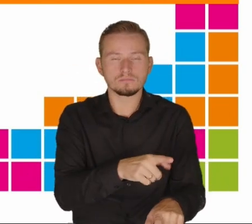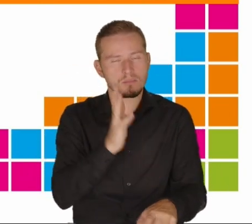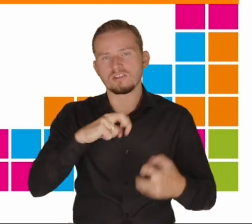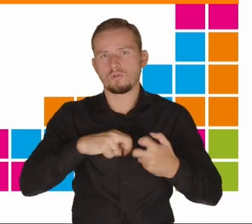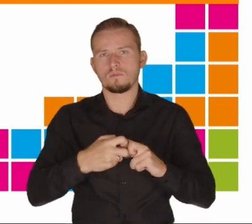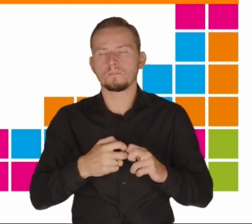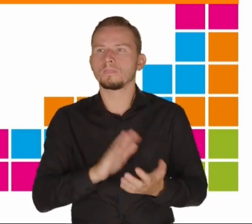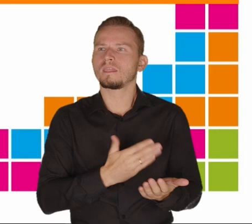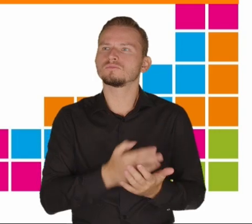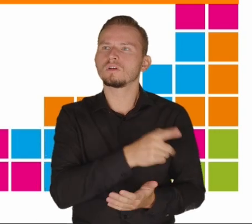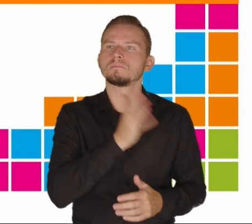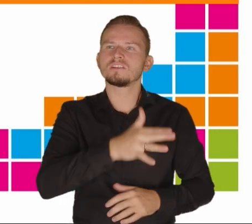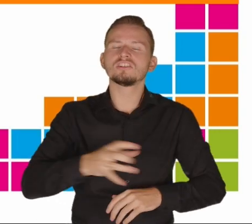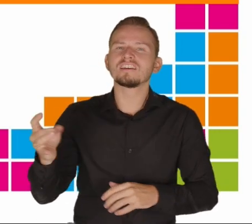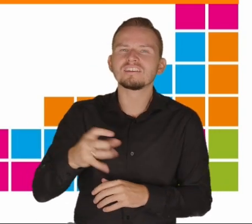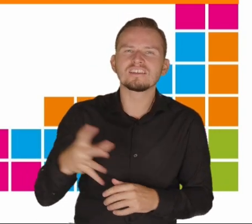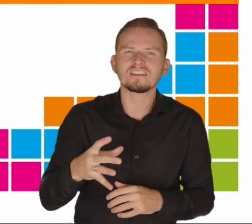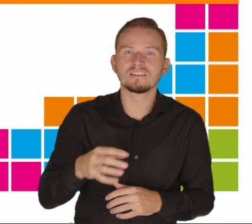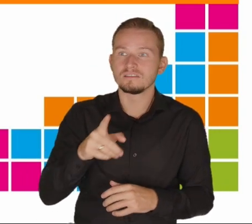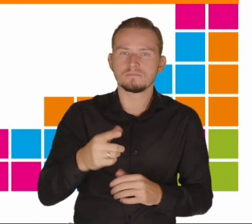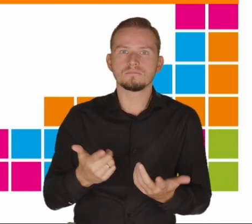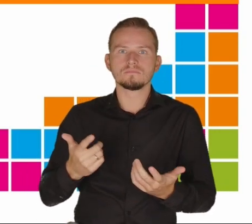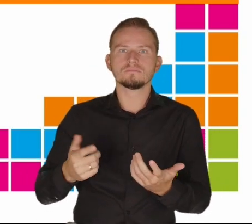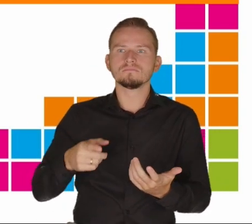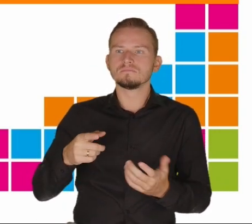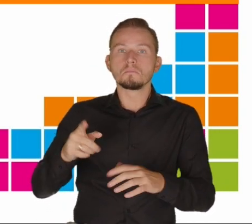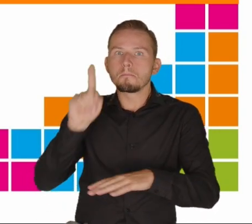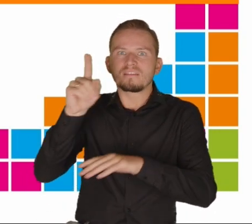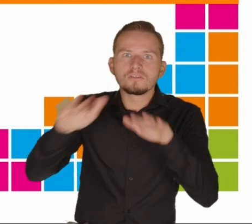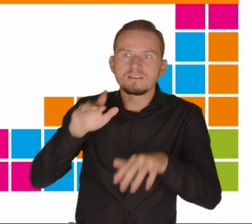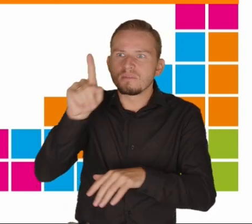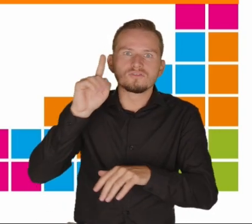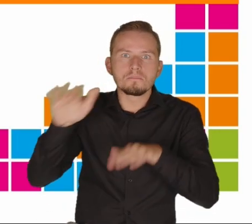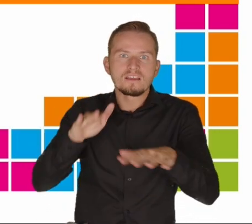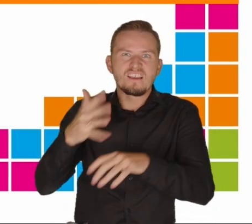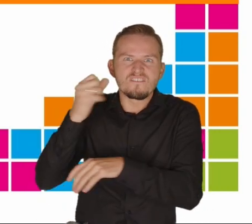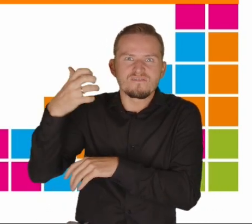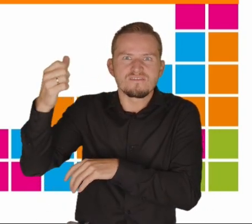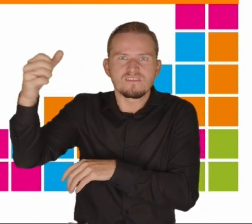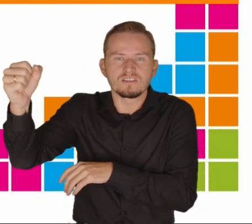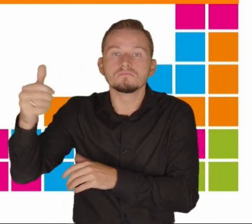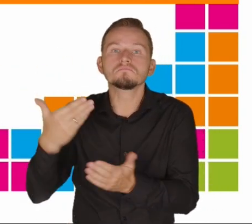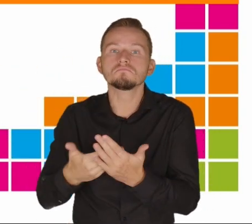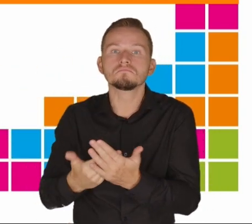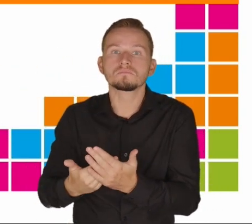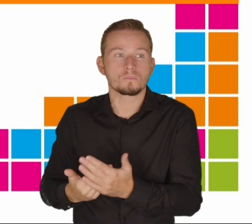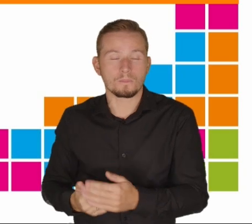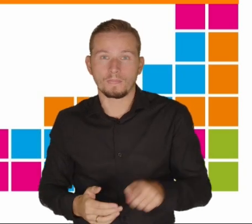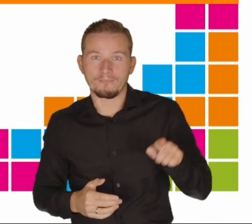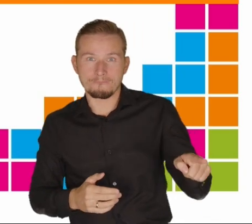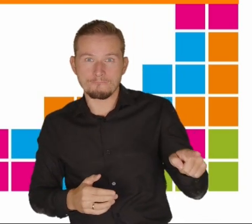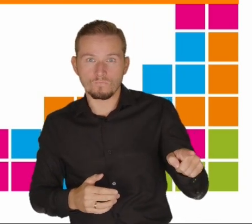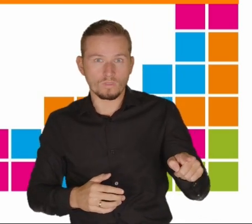Brawl Starsa, to będą zajmowały pierwsze miejsca na podium, będą zwyciężały z wszystkimi, ponieważ ich rodzaj